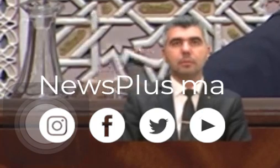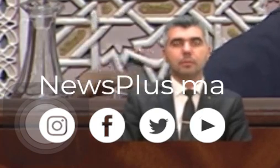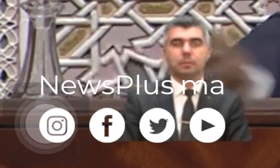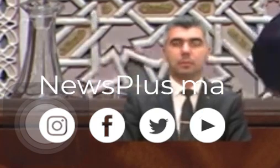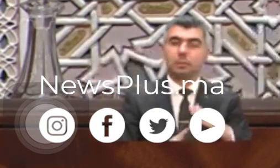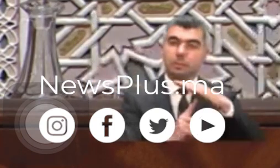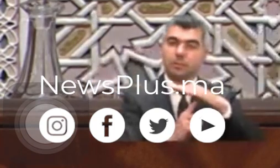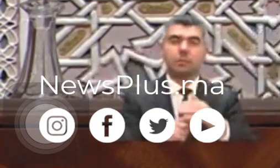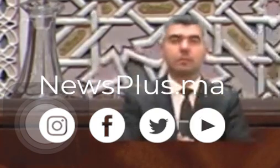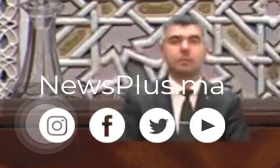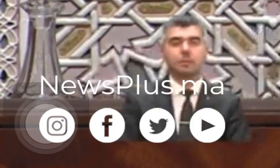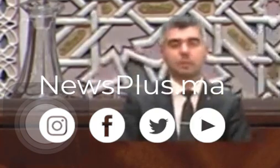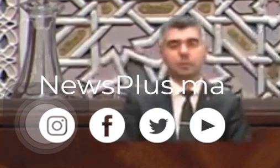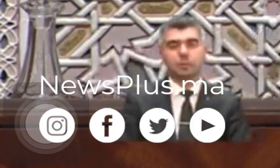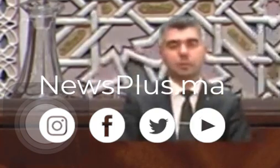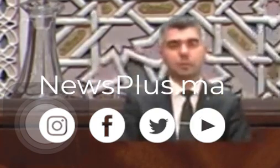النائب سليمان، تفضل.